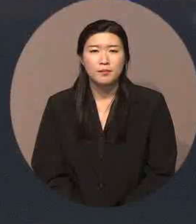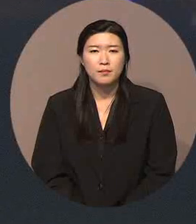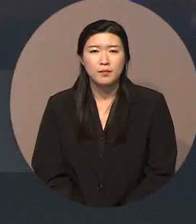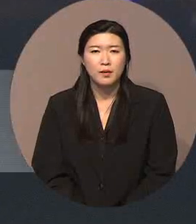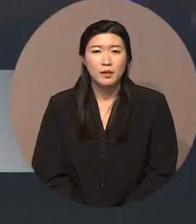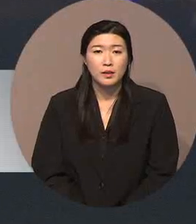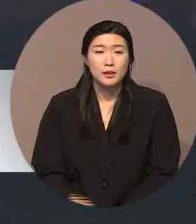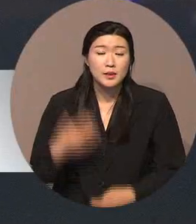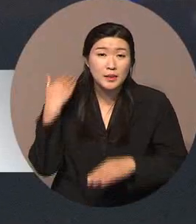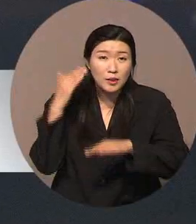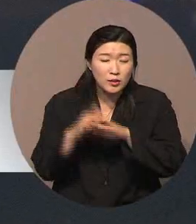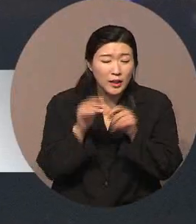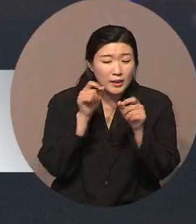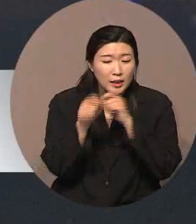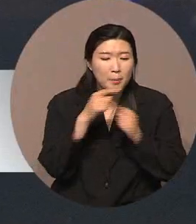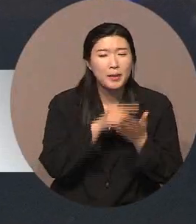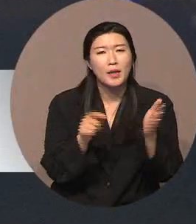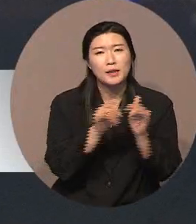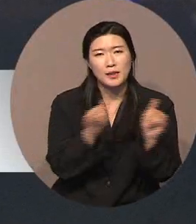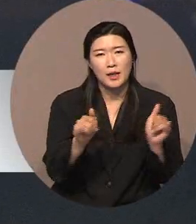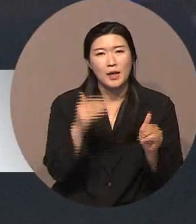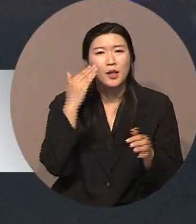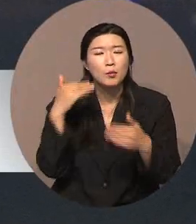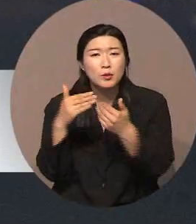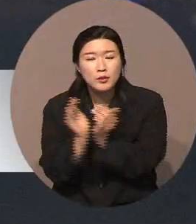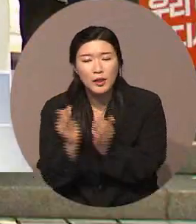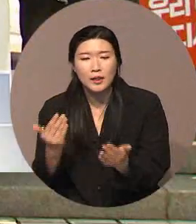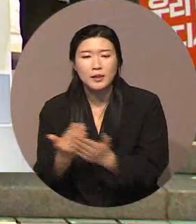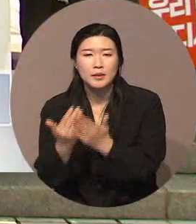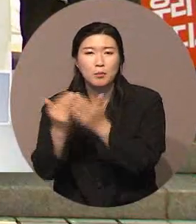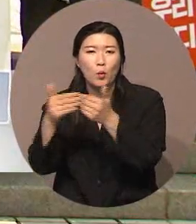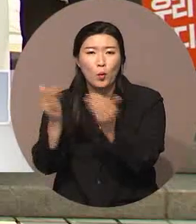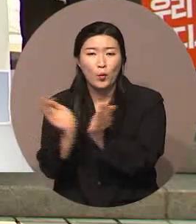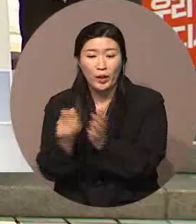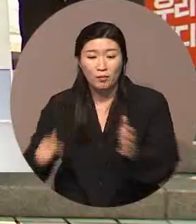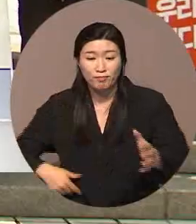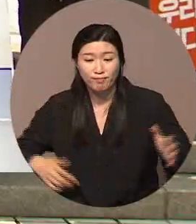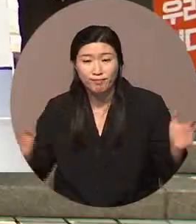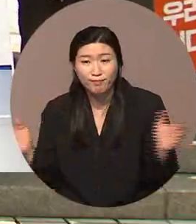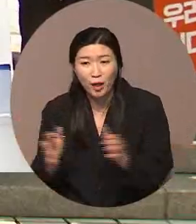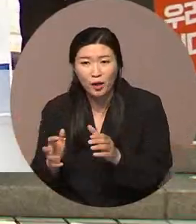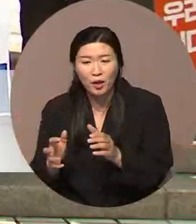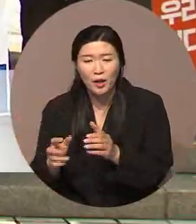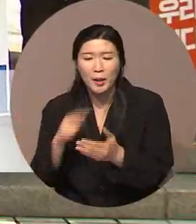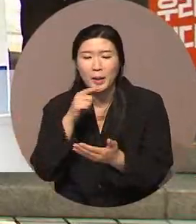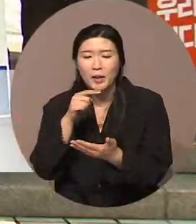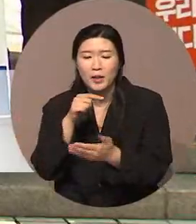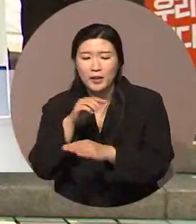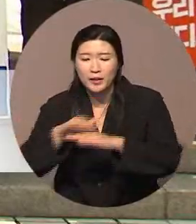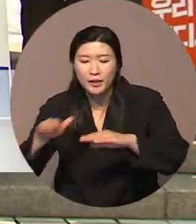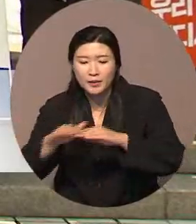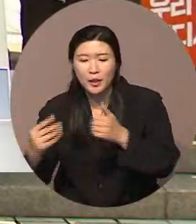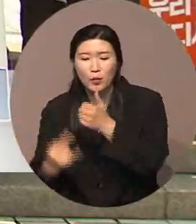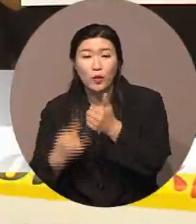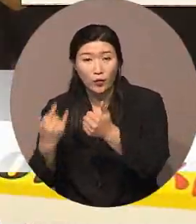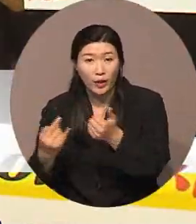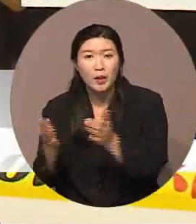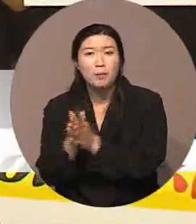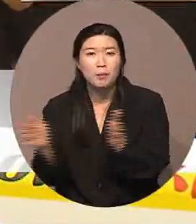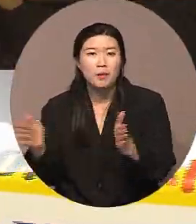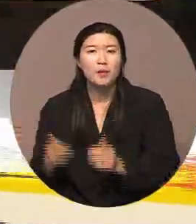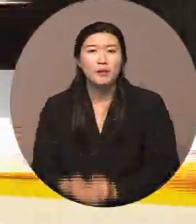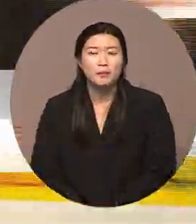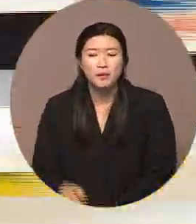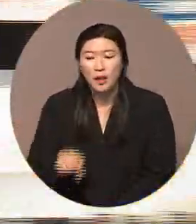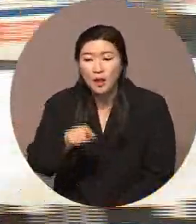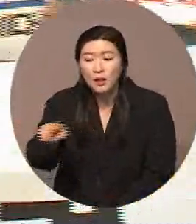전세 사기 피해자와 더불어민주당 진보당 등으로 구성된 대전 전세 사기 피해자 대책위원회가 출범했습니다